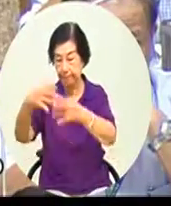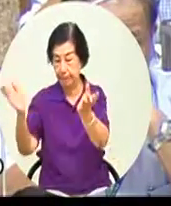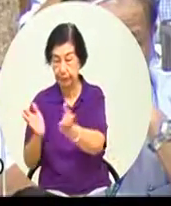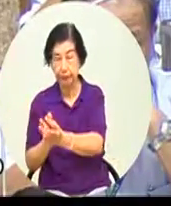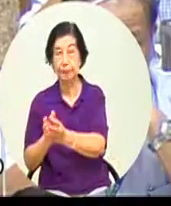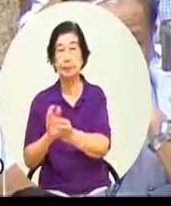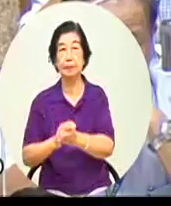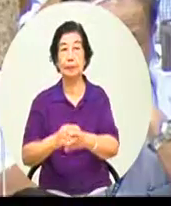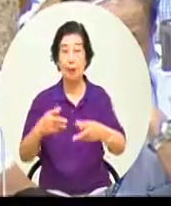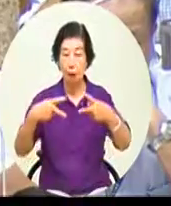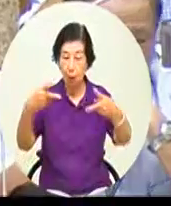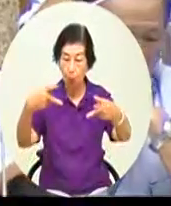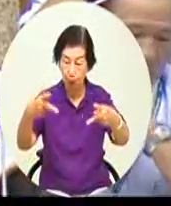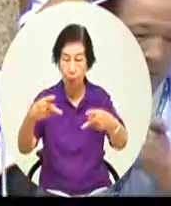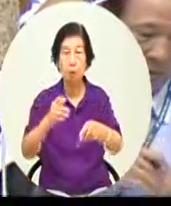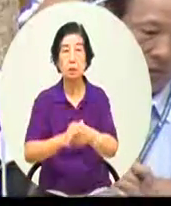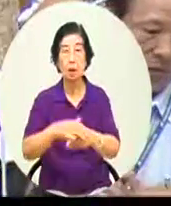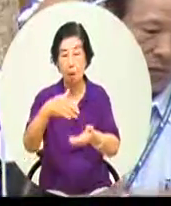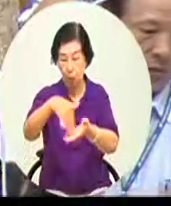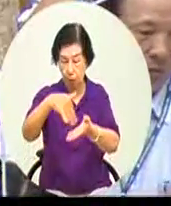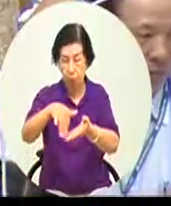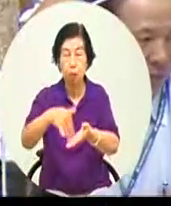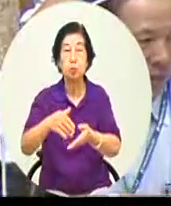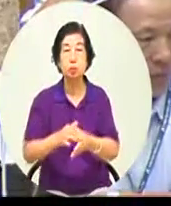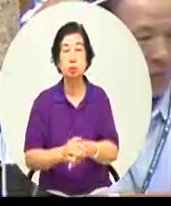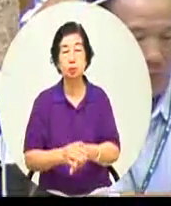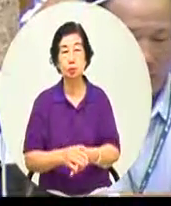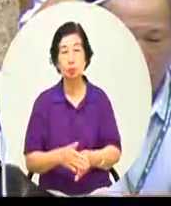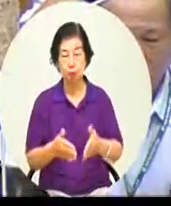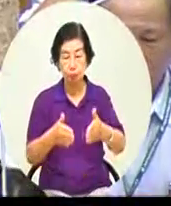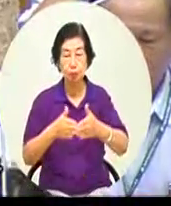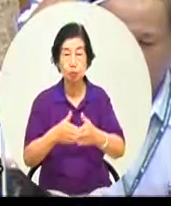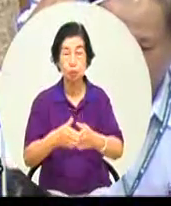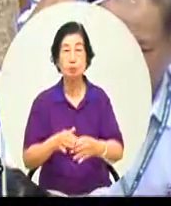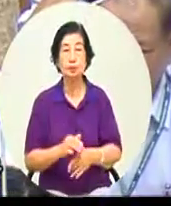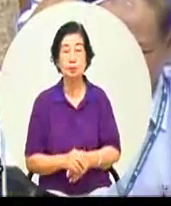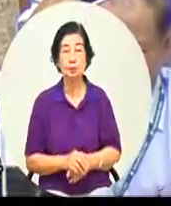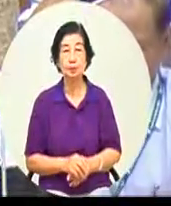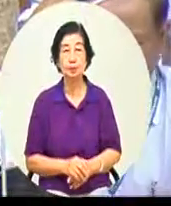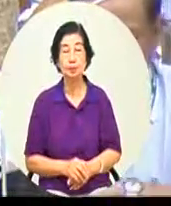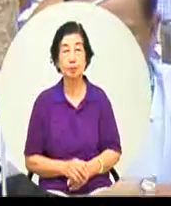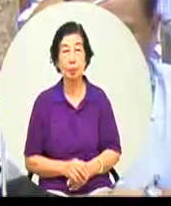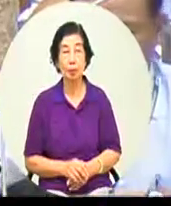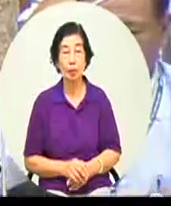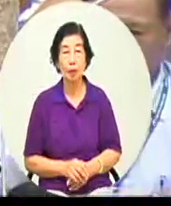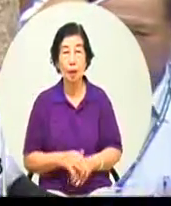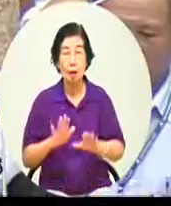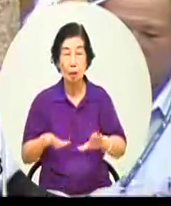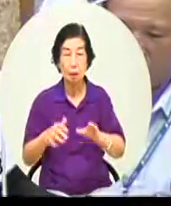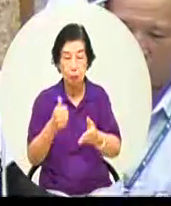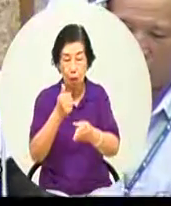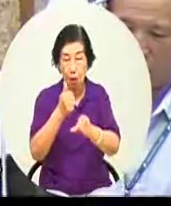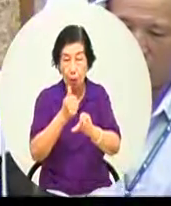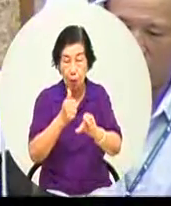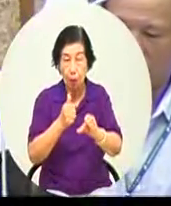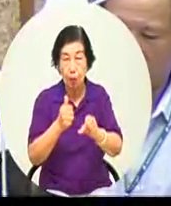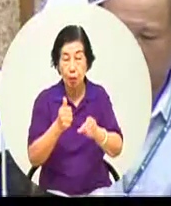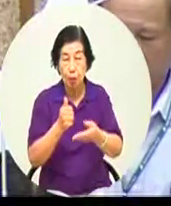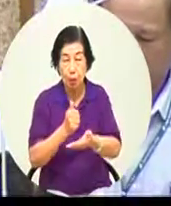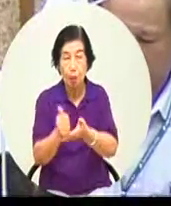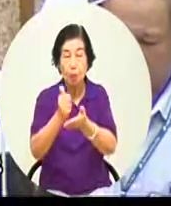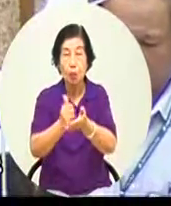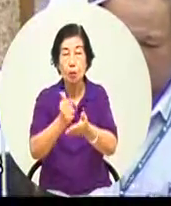清算。那另外刚刚议员有提到的部分，就是我们整个运作的部分会是到C37的部